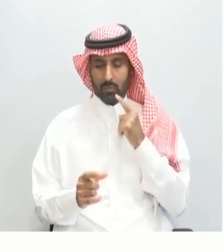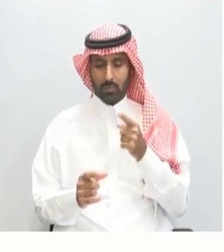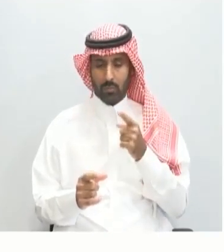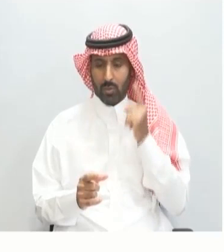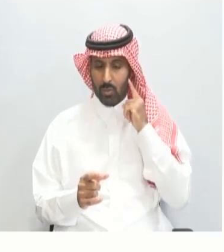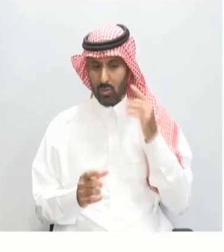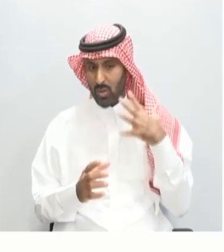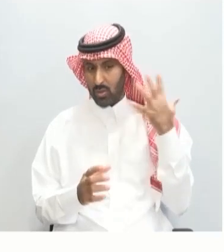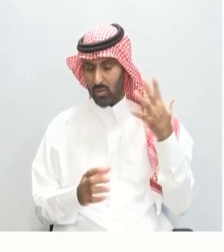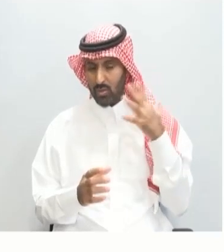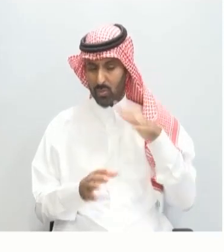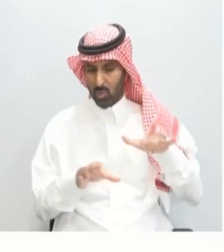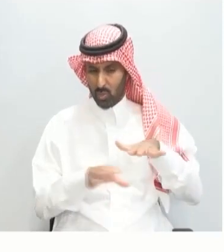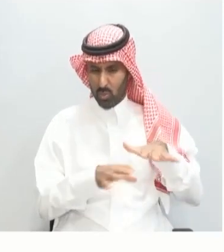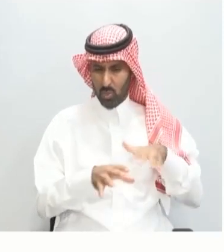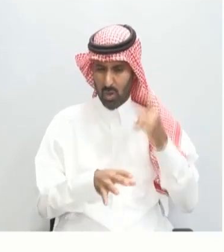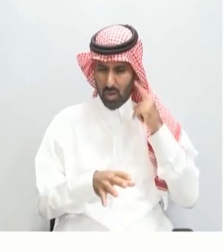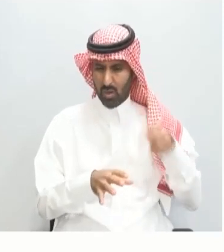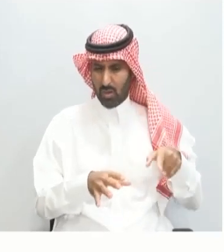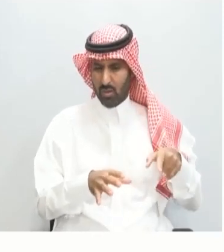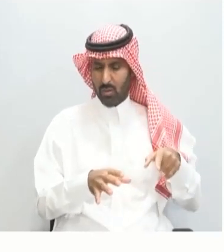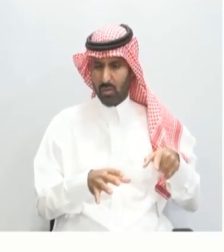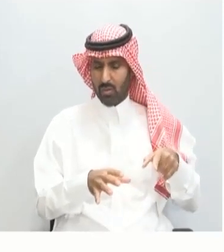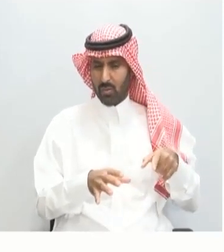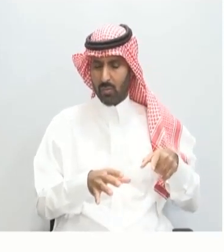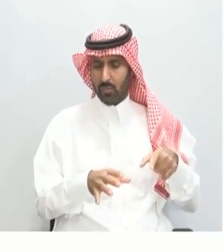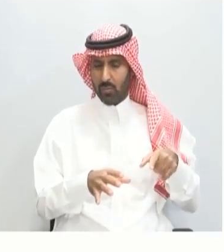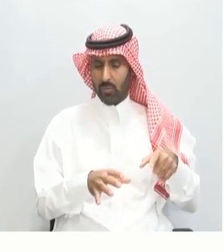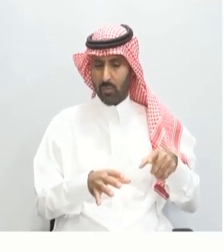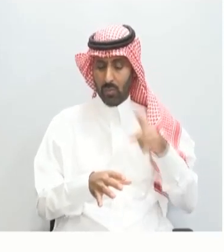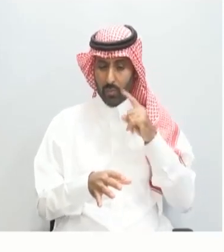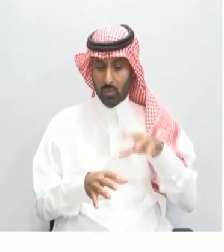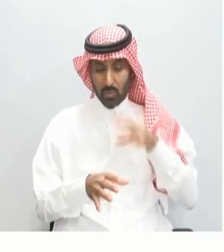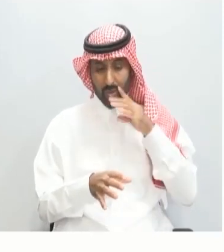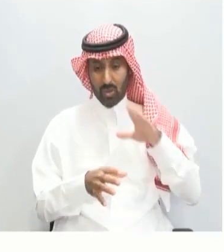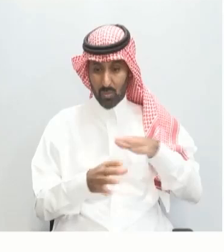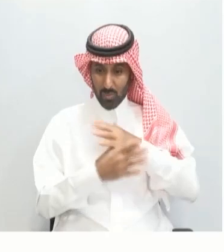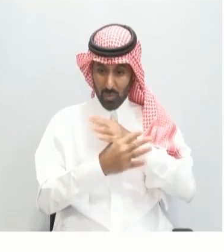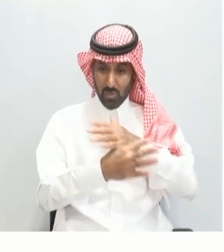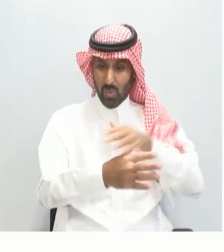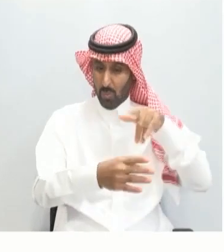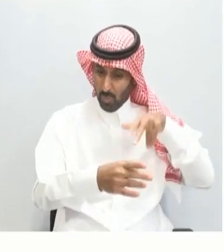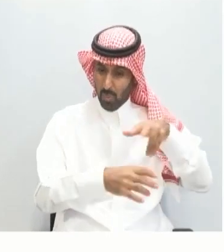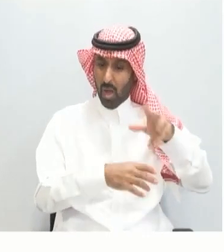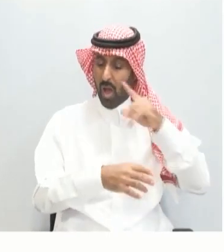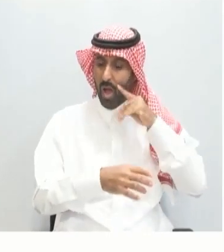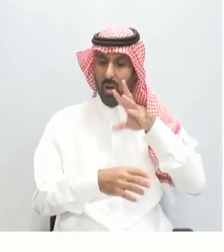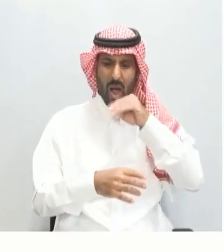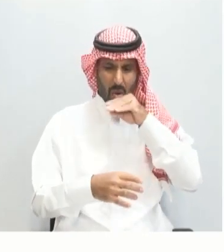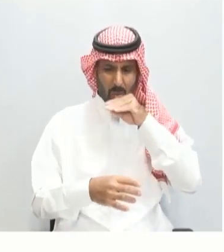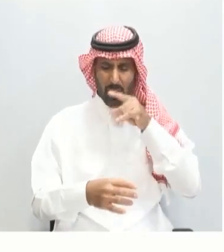التي تحدث في باطن الارض من باطن الارض قد يحدث ايضا رحيل لبعض الطيور ونباح الكلاب اعزكم الله